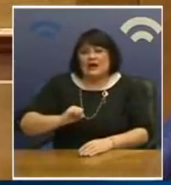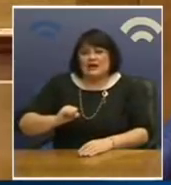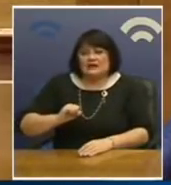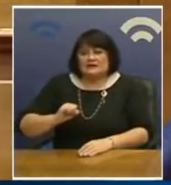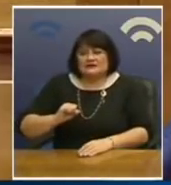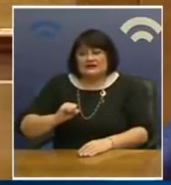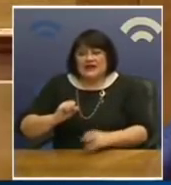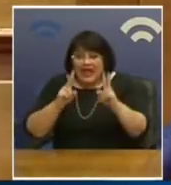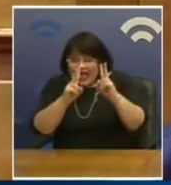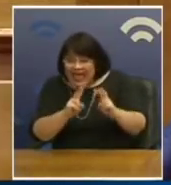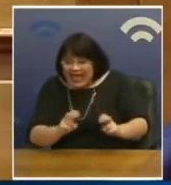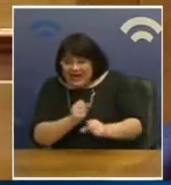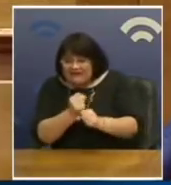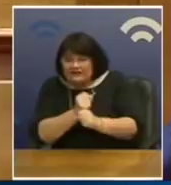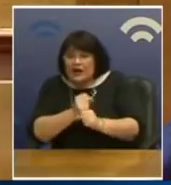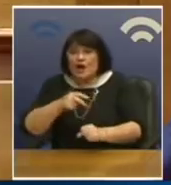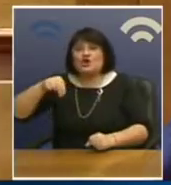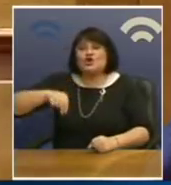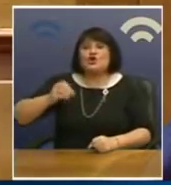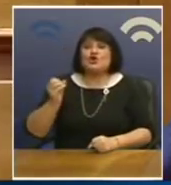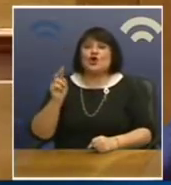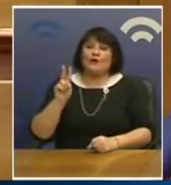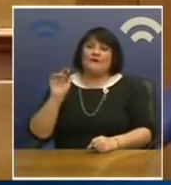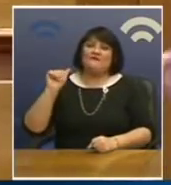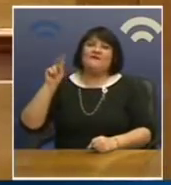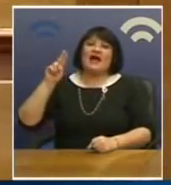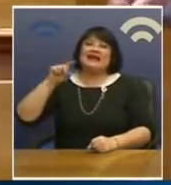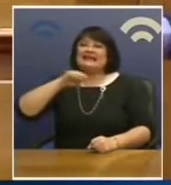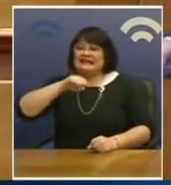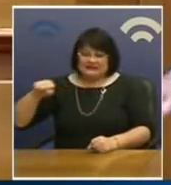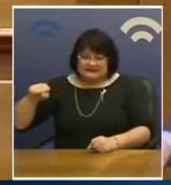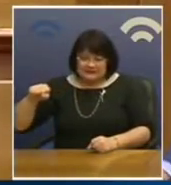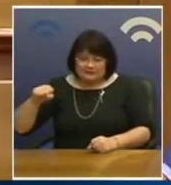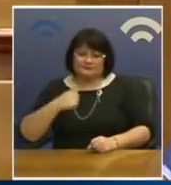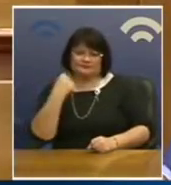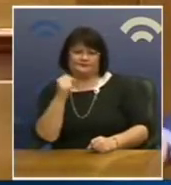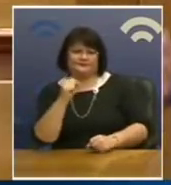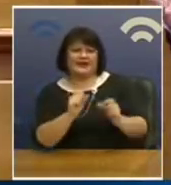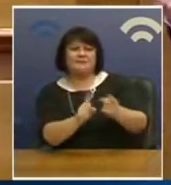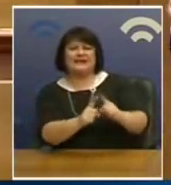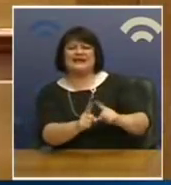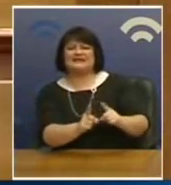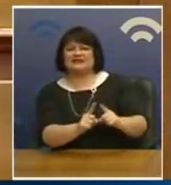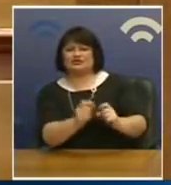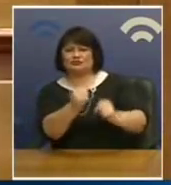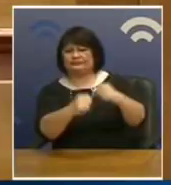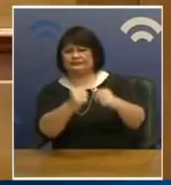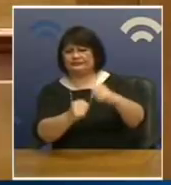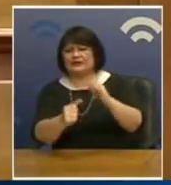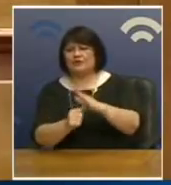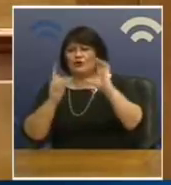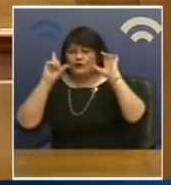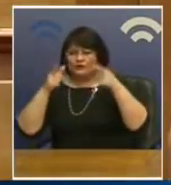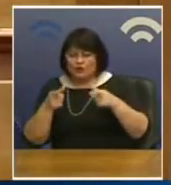Νοβάρτης, και γι' αυτό επιμένετε στην άρνηση της ερμηνευτικής δήλωσης, αλλά και τις αντιφάσεις στο εσωτερικό σας να εκλέξετε ένα πρόεδρο της Δημοκρατίας με